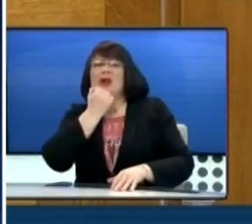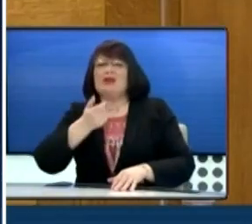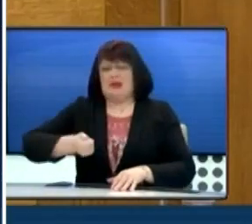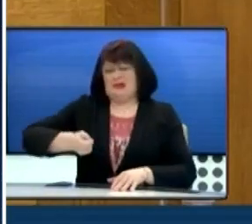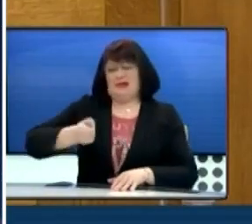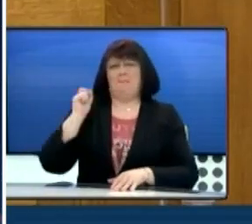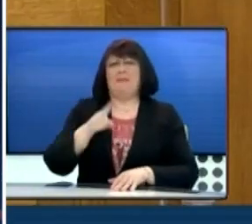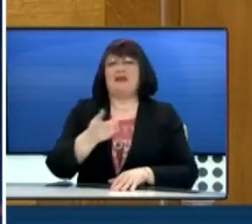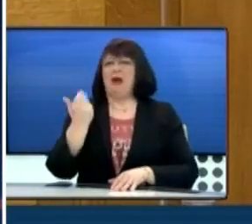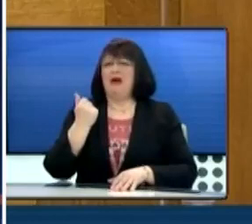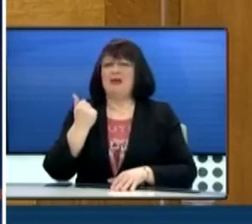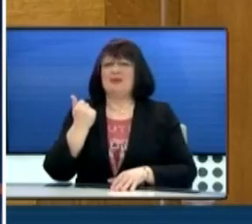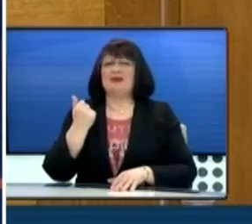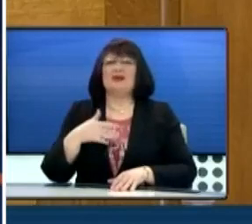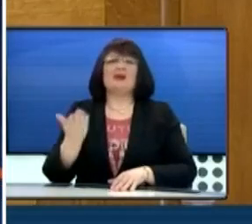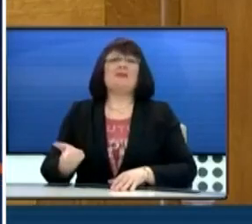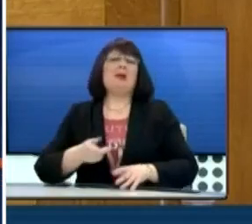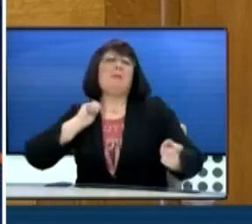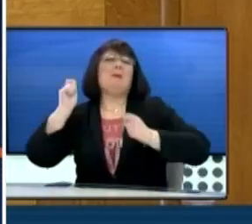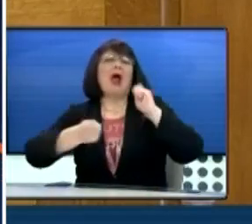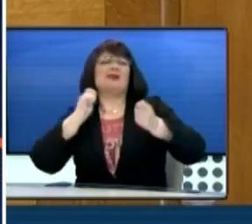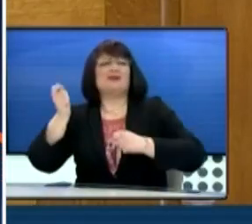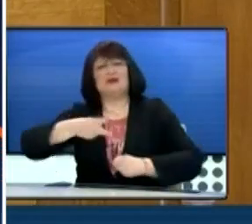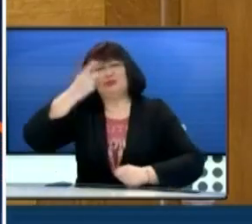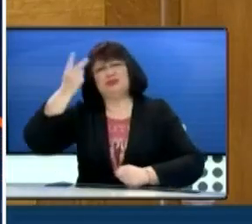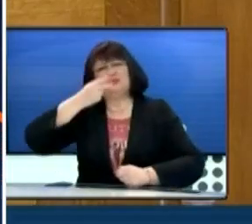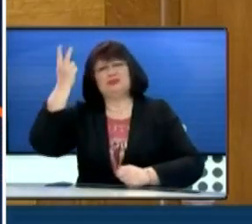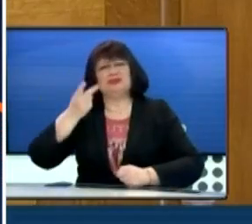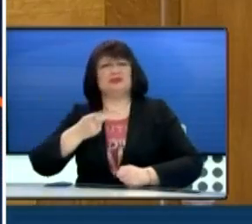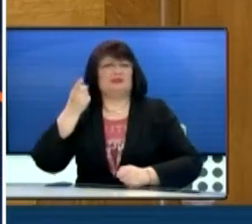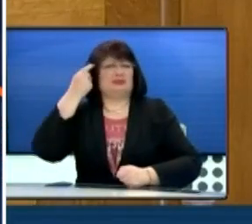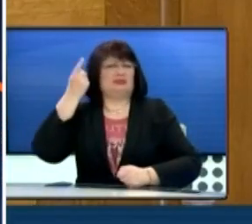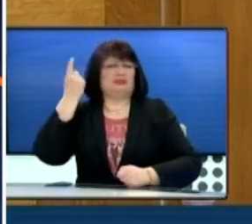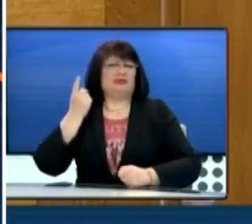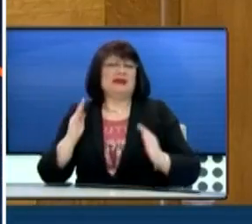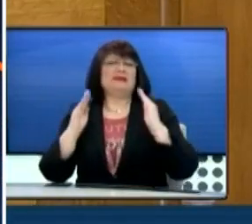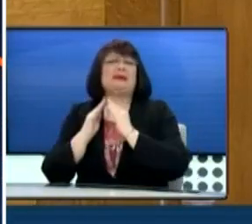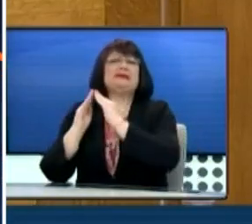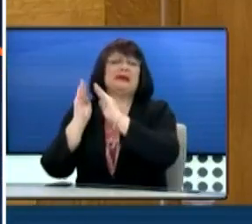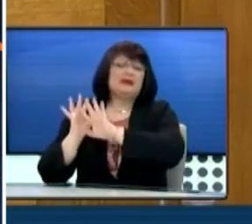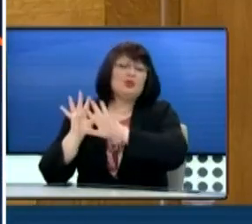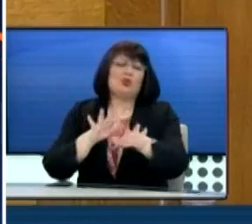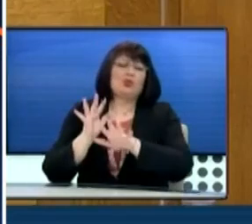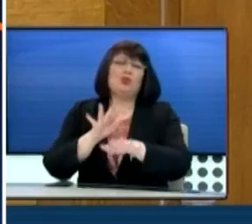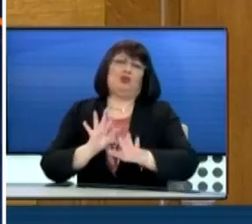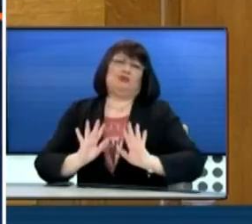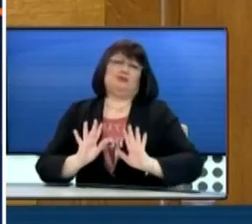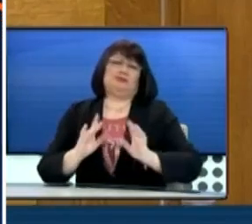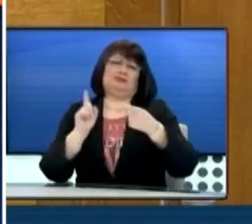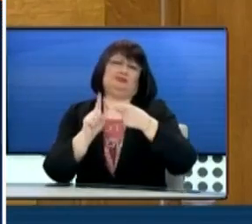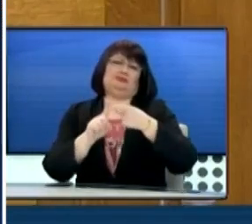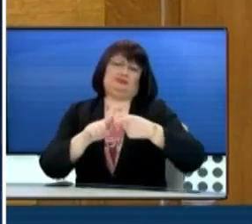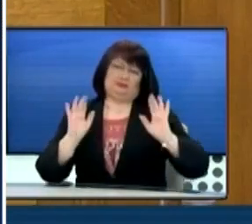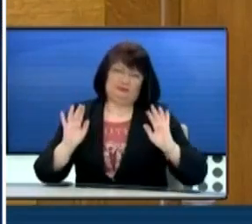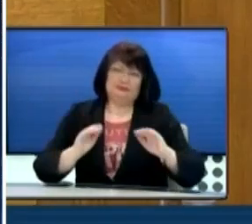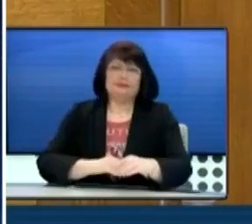οποία μπαίνει η χώρα μας, το θέμα της αντιμετώπισης της πανδημίας. Επανέλαβε, μάλλον είπε ότι είμαστε ακόμη σε ένα δύσκολο